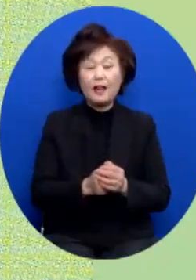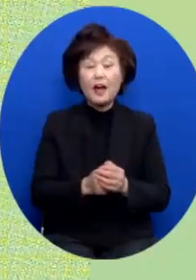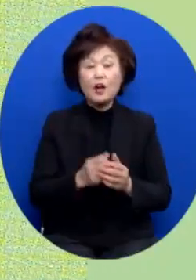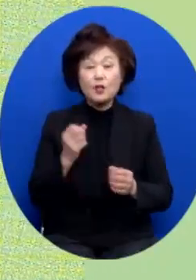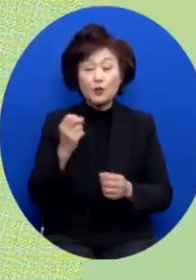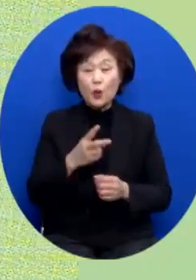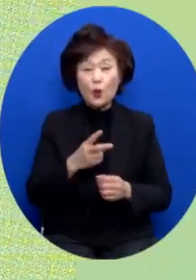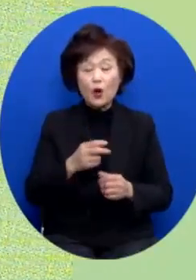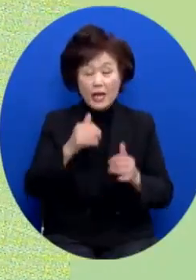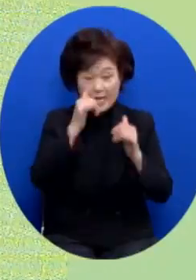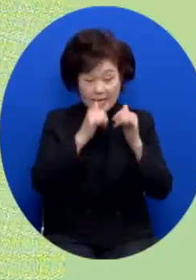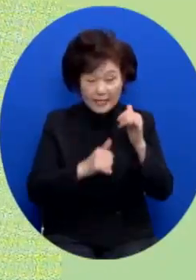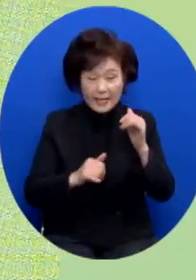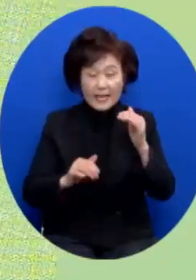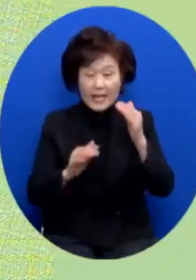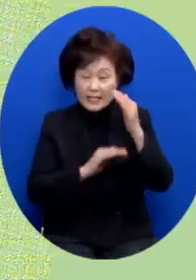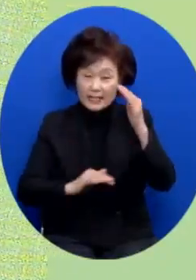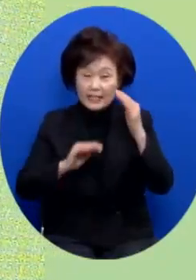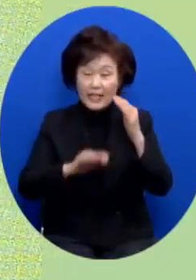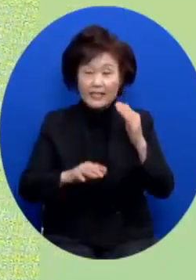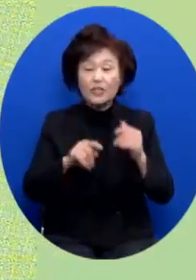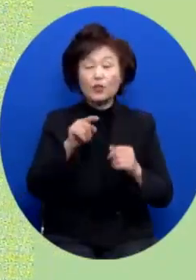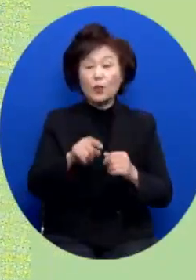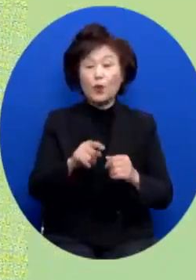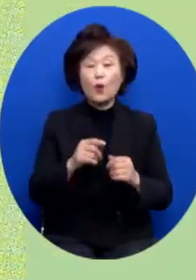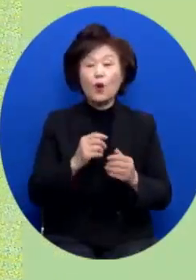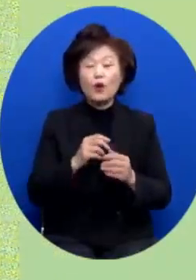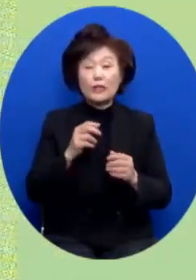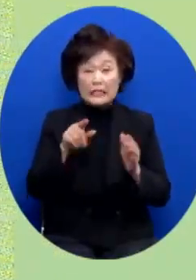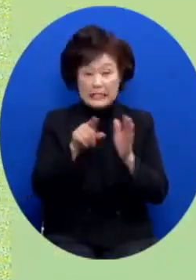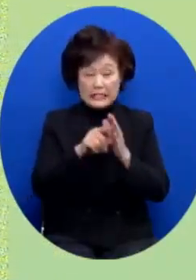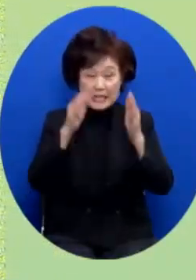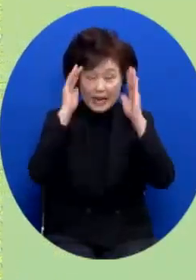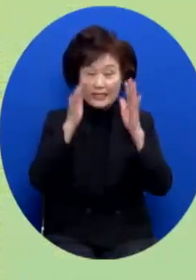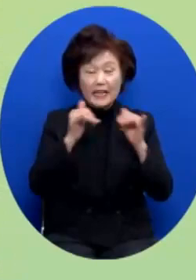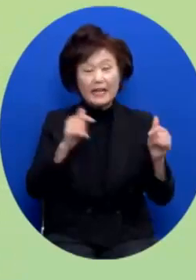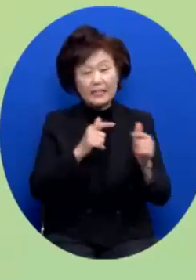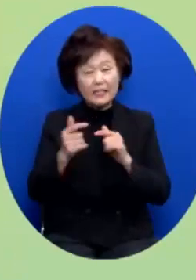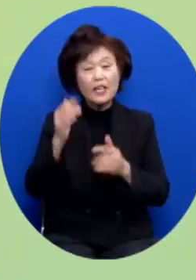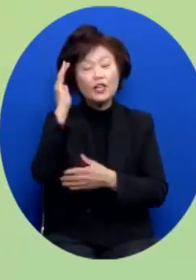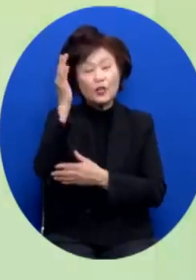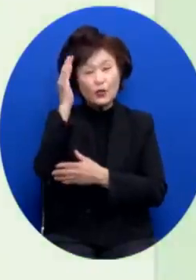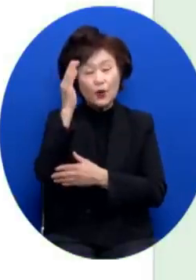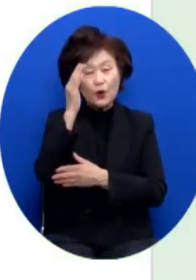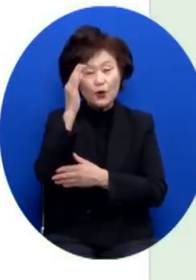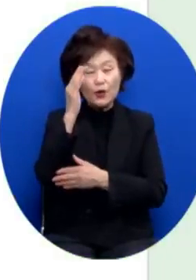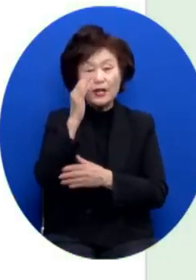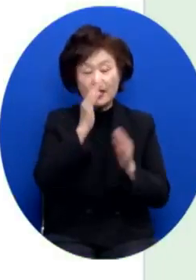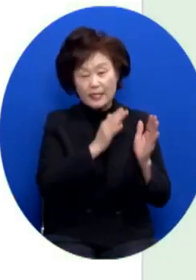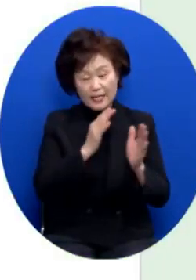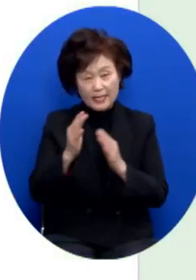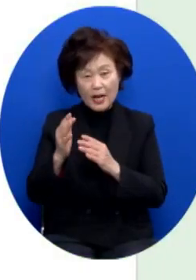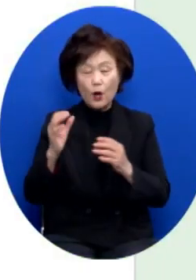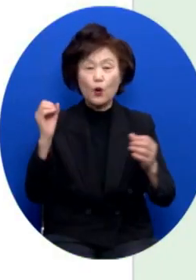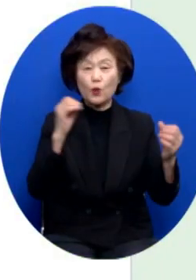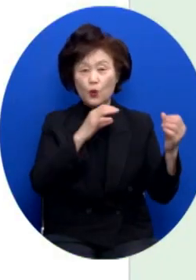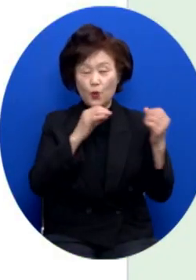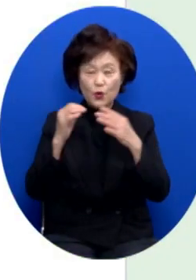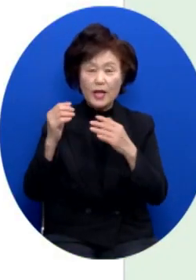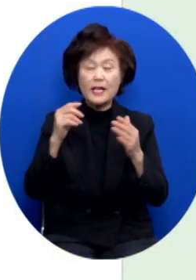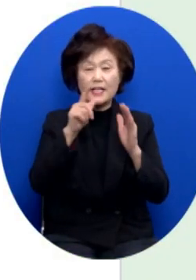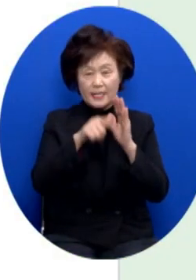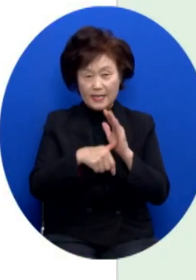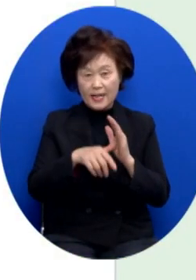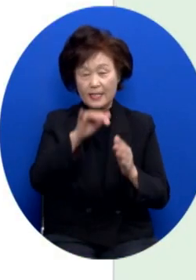와 역사의 그늘에서 히틀러 치하 독일 신학자들의 설교를 정리하고 토론하는 시간을 가질 예정입니다